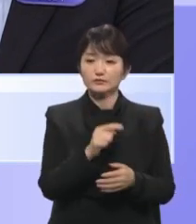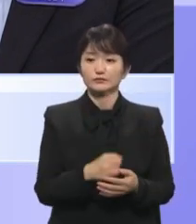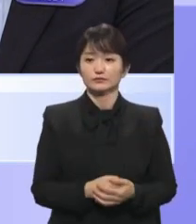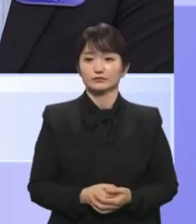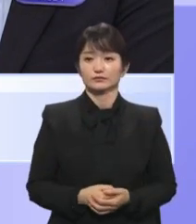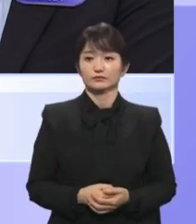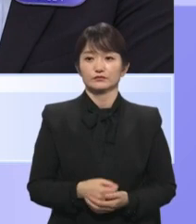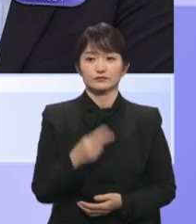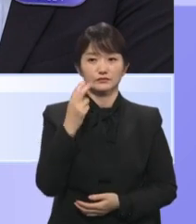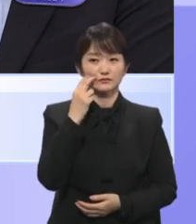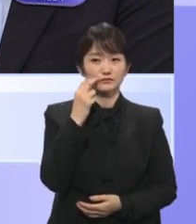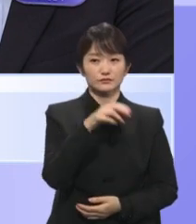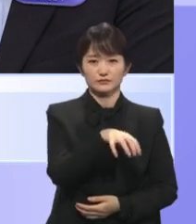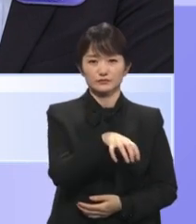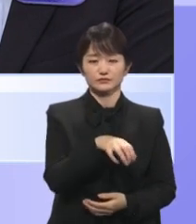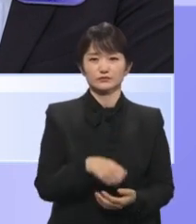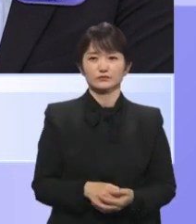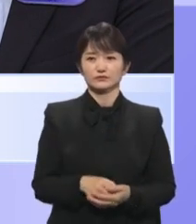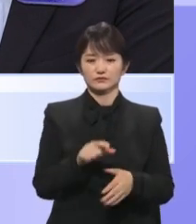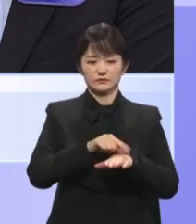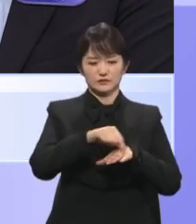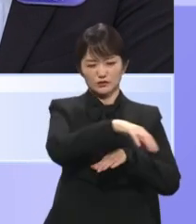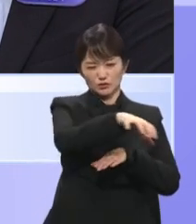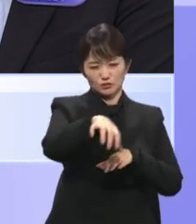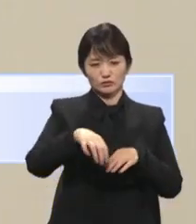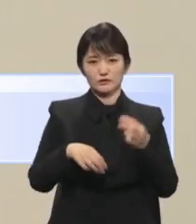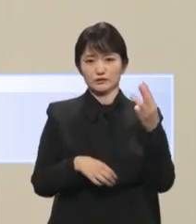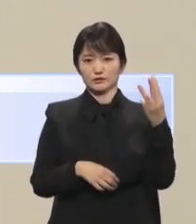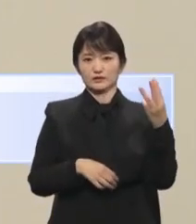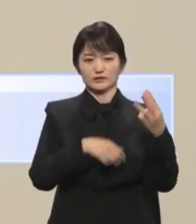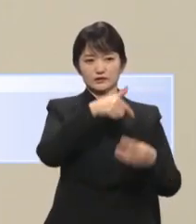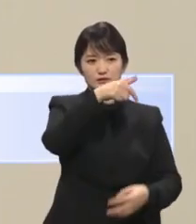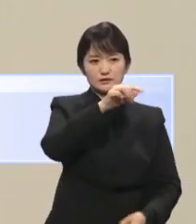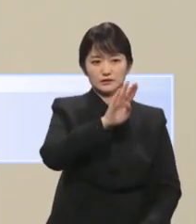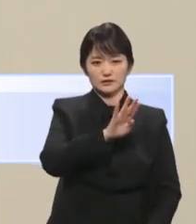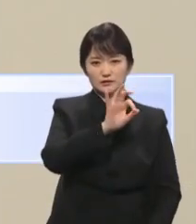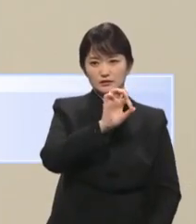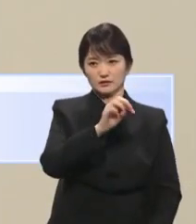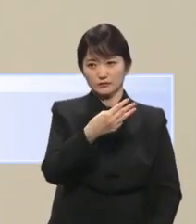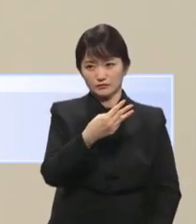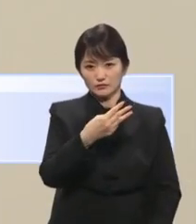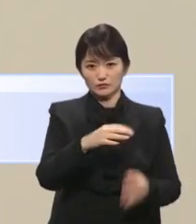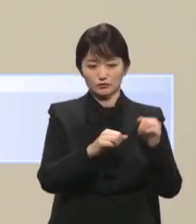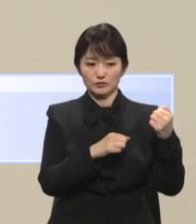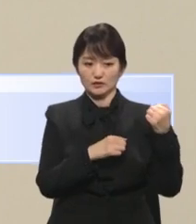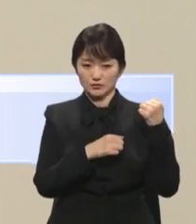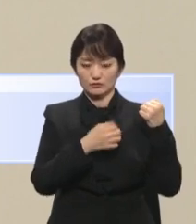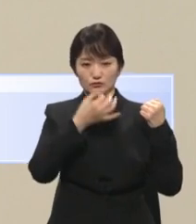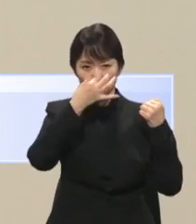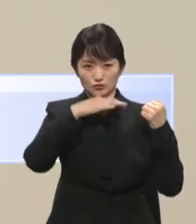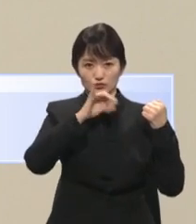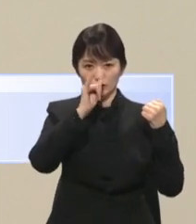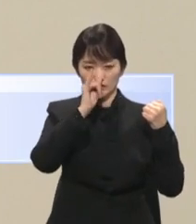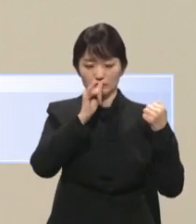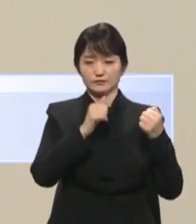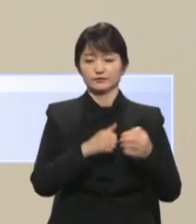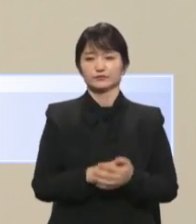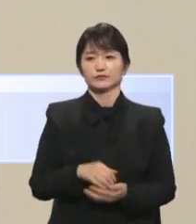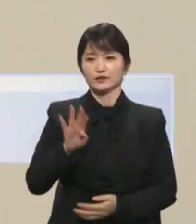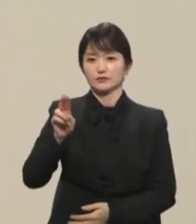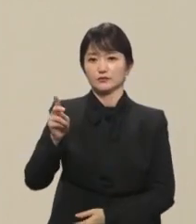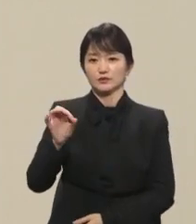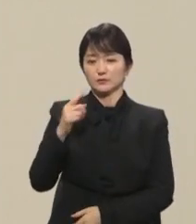뭐 사실 이제 송파는 곳은 지역 세 개가 있는데요 이제 가을 지역은 이제 국민의임이 좀 상대적 유리하고 또 병 지역은 민주당이 좀 우세